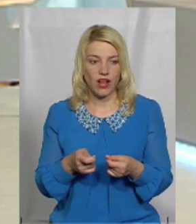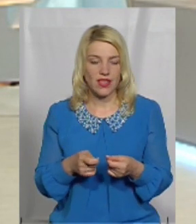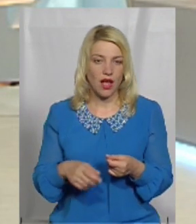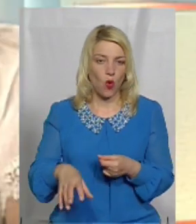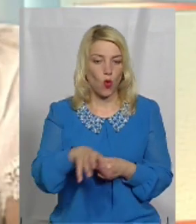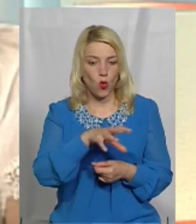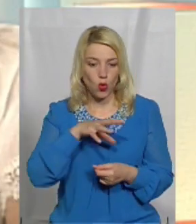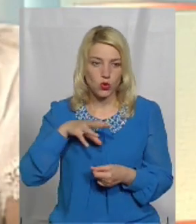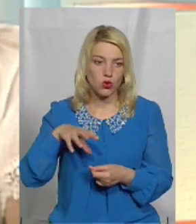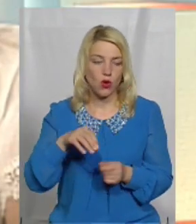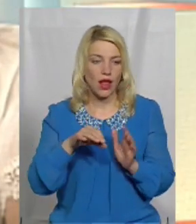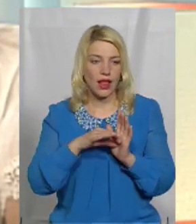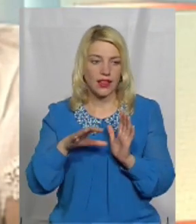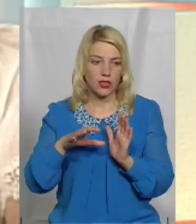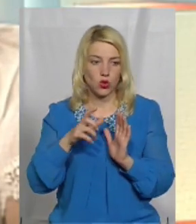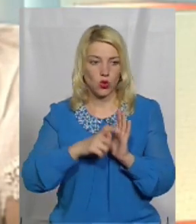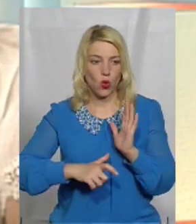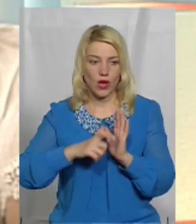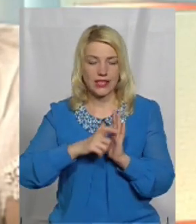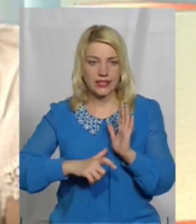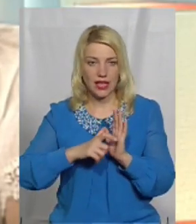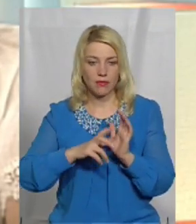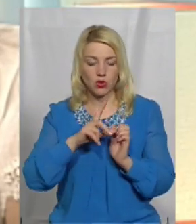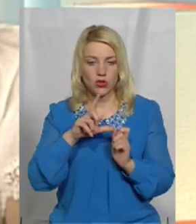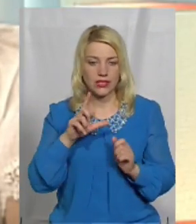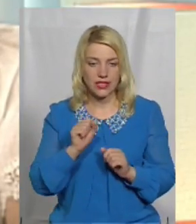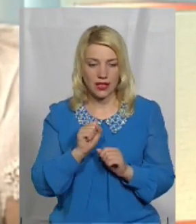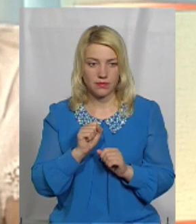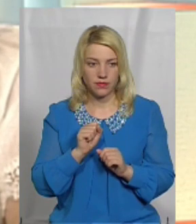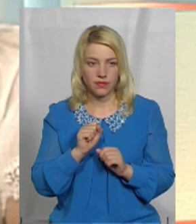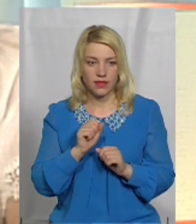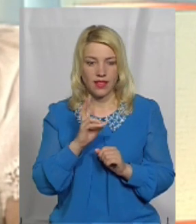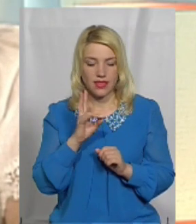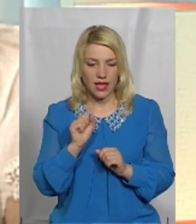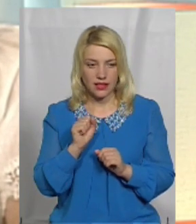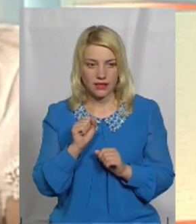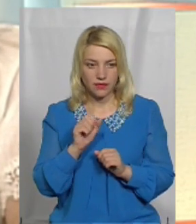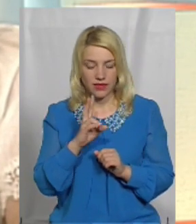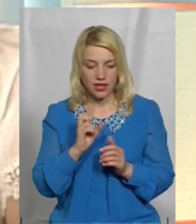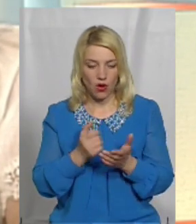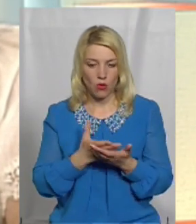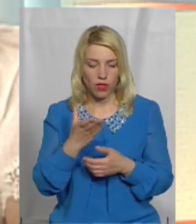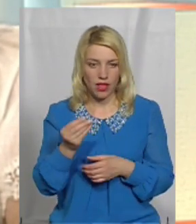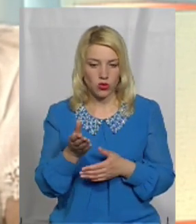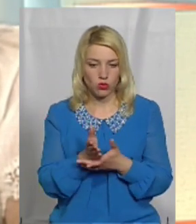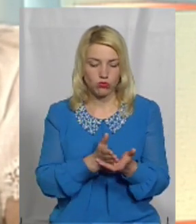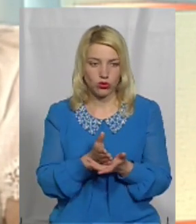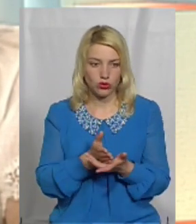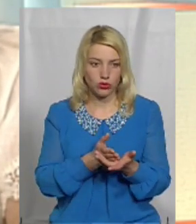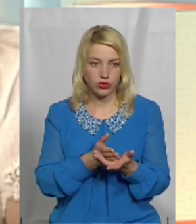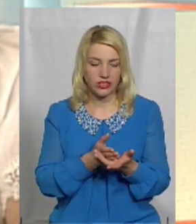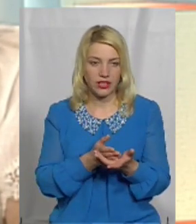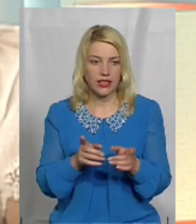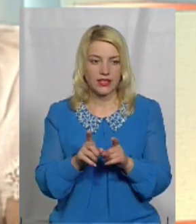цього електронного рецепту, а саме на оплату послуг так